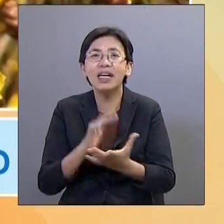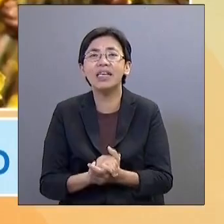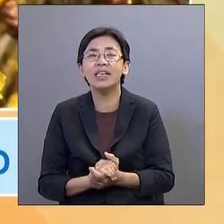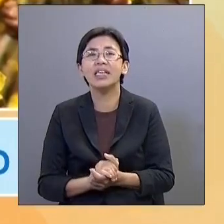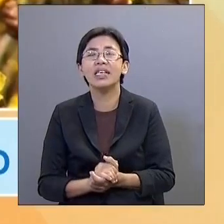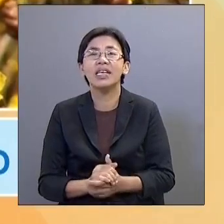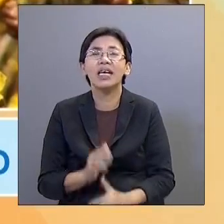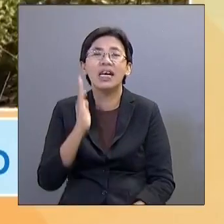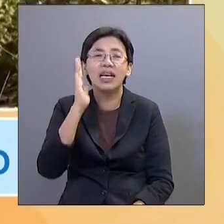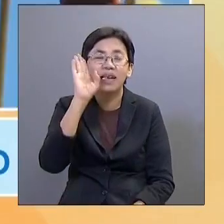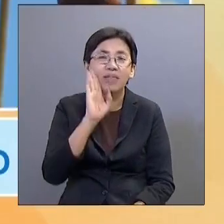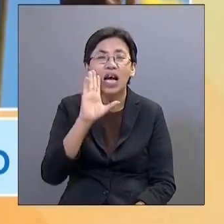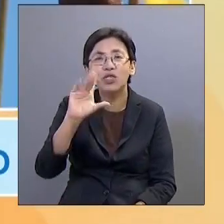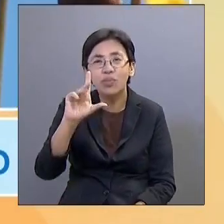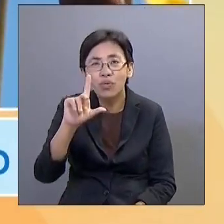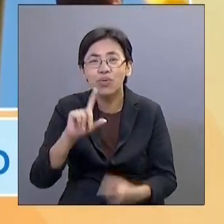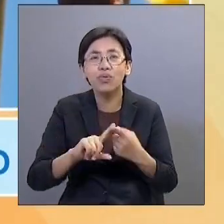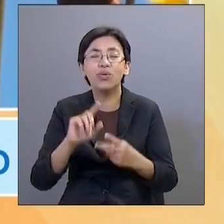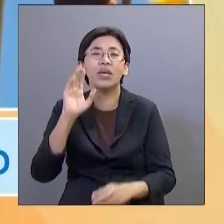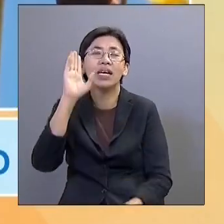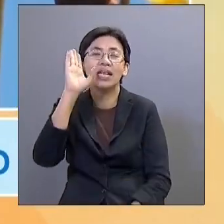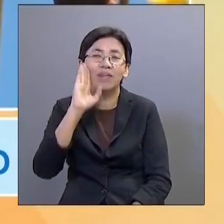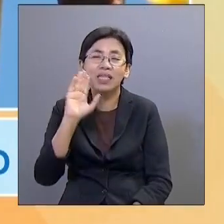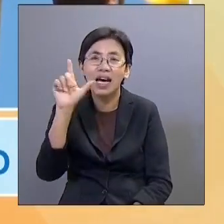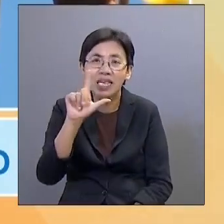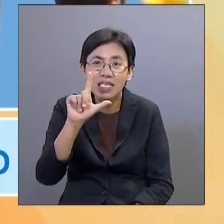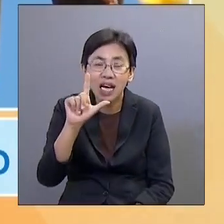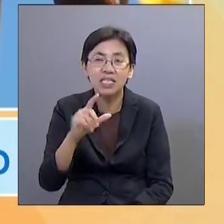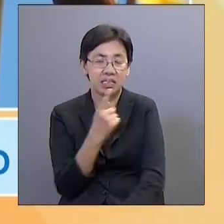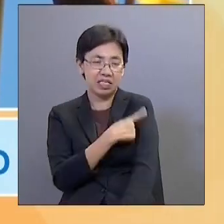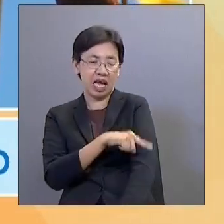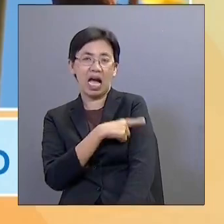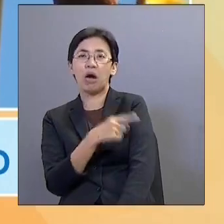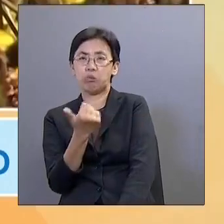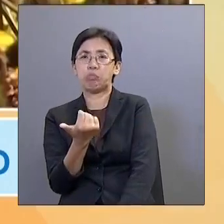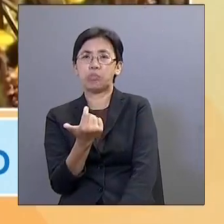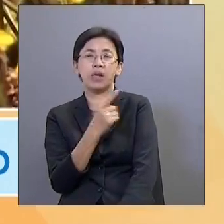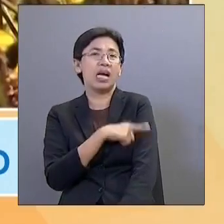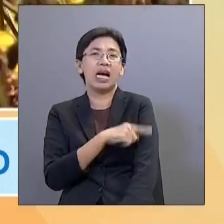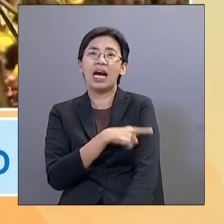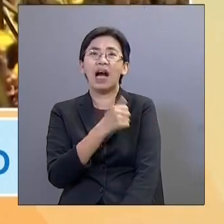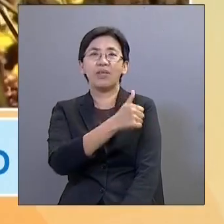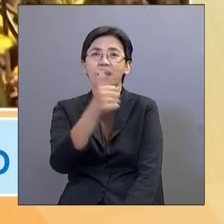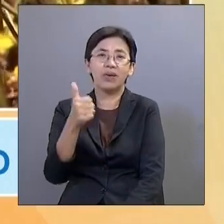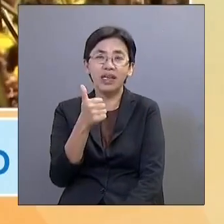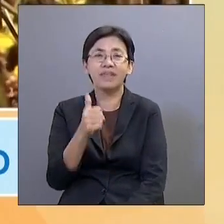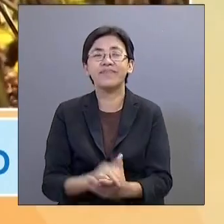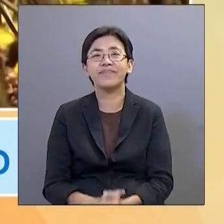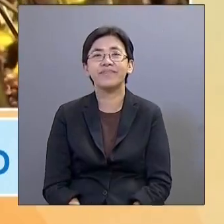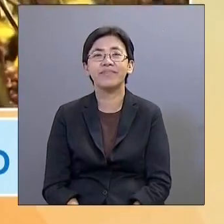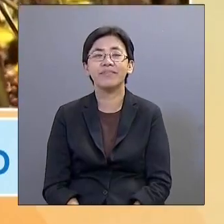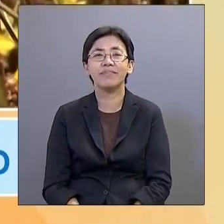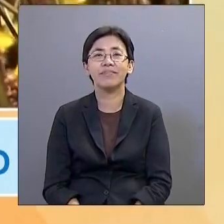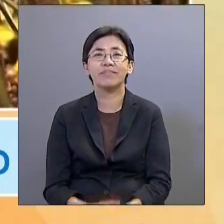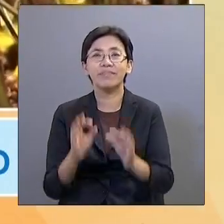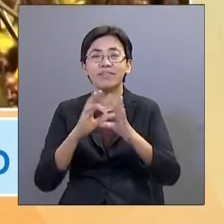มพูหรือจะเป็นโทนสีแบบน้ำตาลอมเหลืองอะไรเงี้ยก็ได้ แต่ขาวเซฟสุด ขาวเซฟสูตรขาวรอดกับทุกสีแล้วเราก็จะเด่นแต่ว่าใด